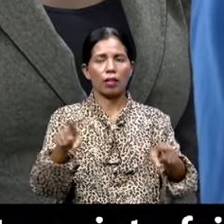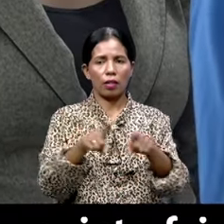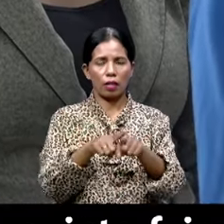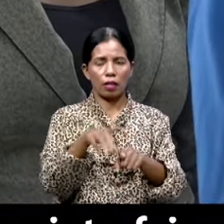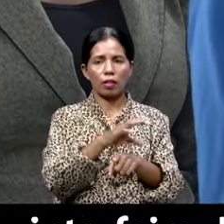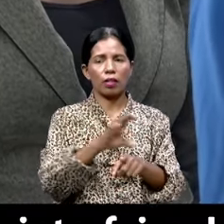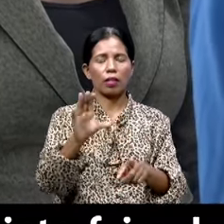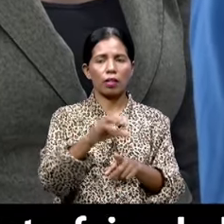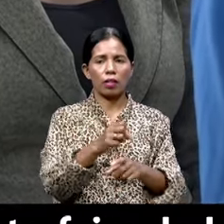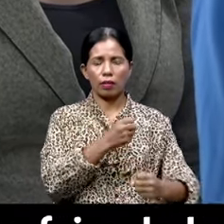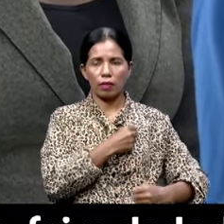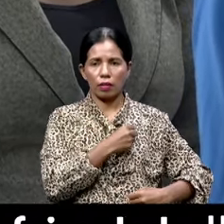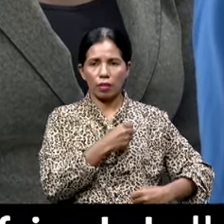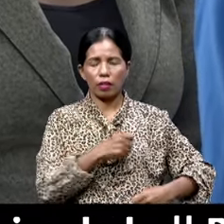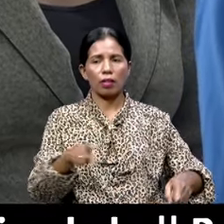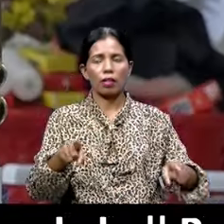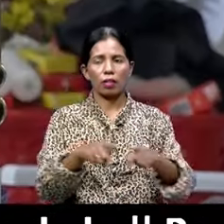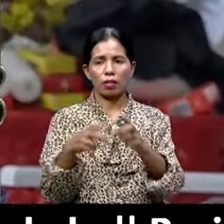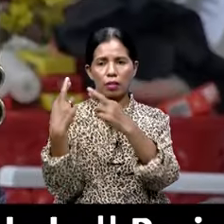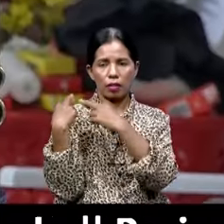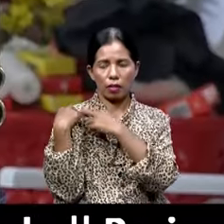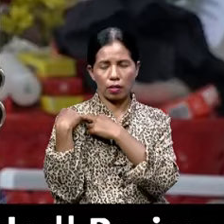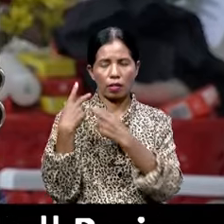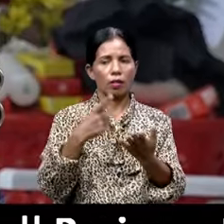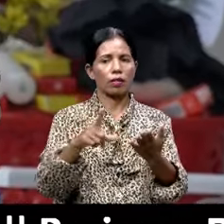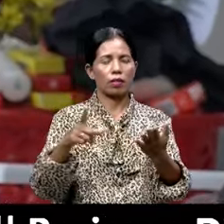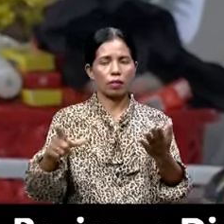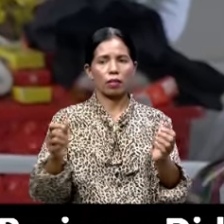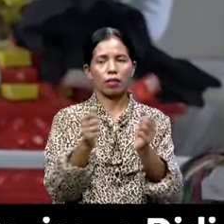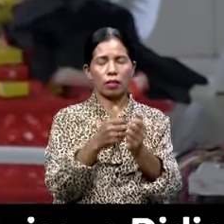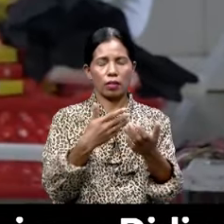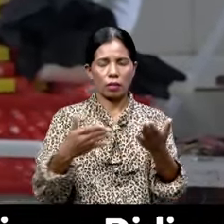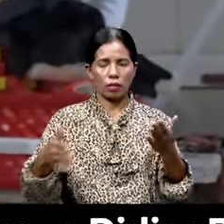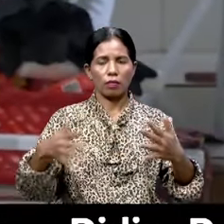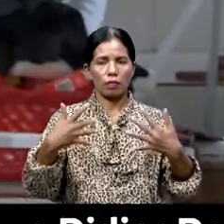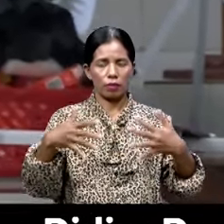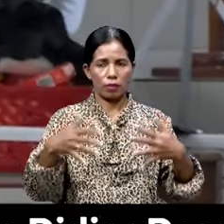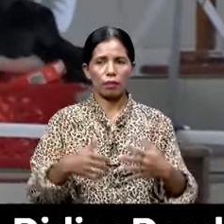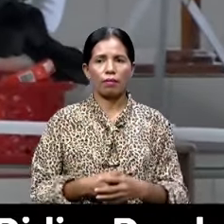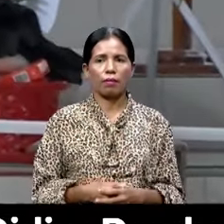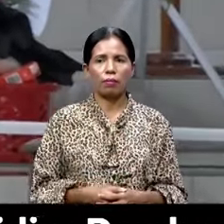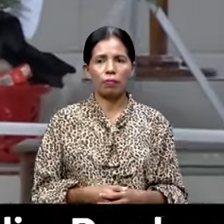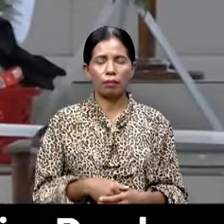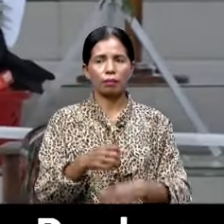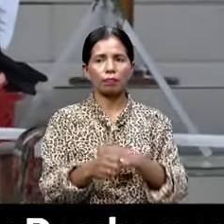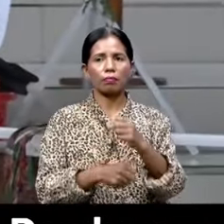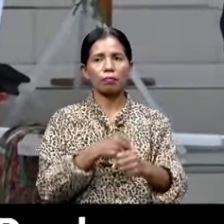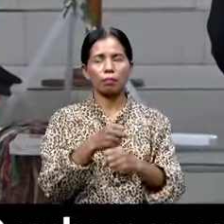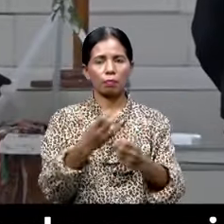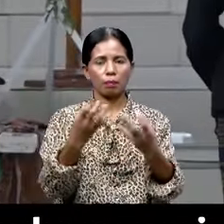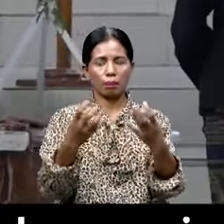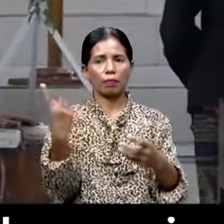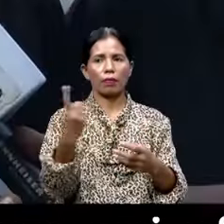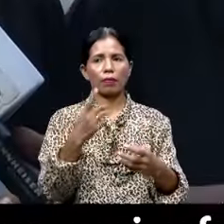kombatente ia frente armada no mos responsabel logistik horizere materiais funu. I durante tinan barak sempre